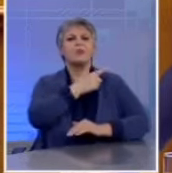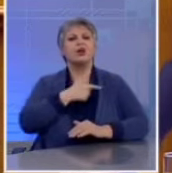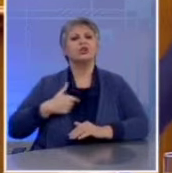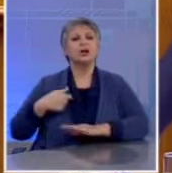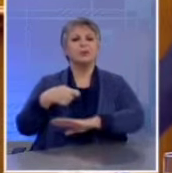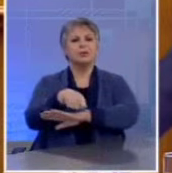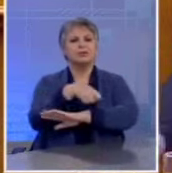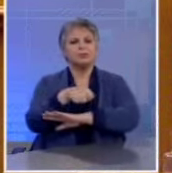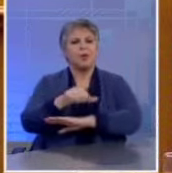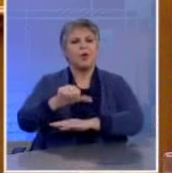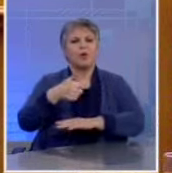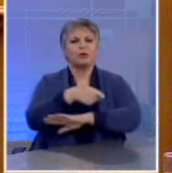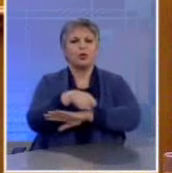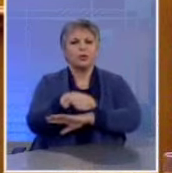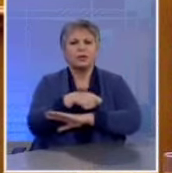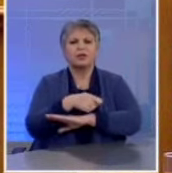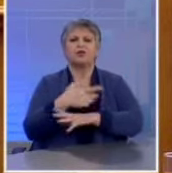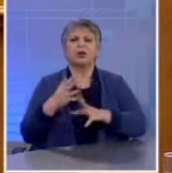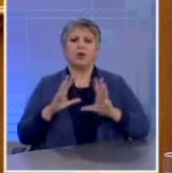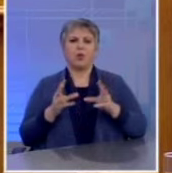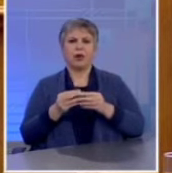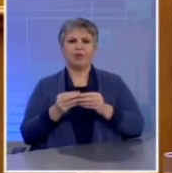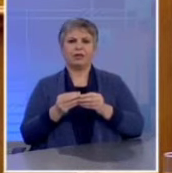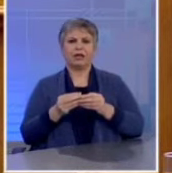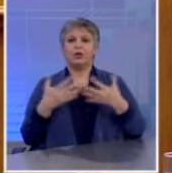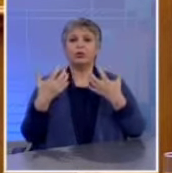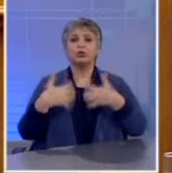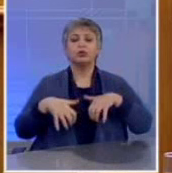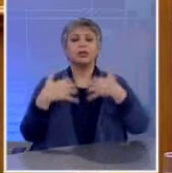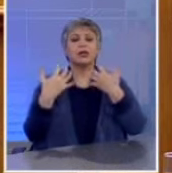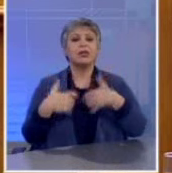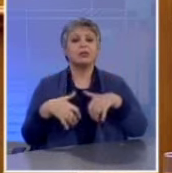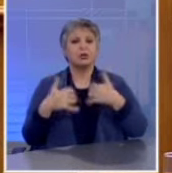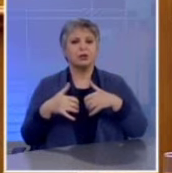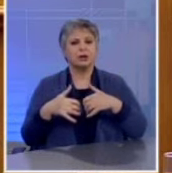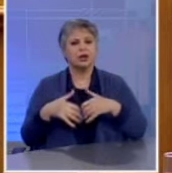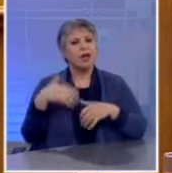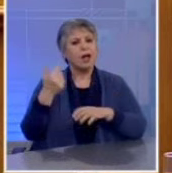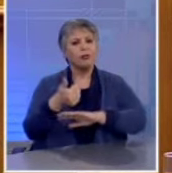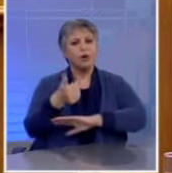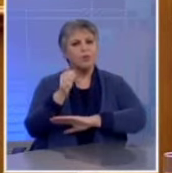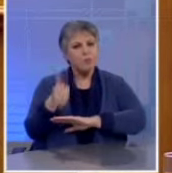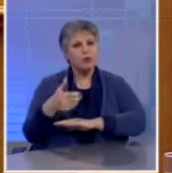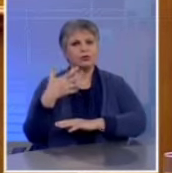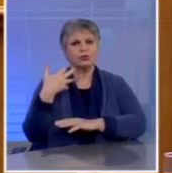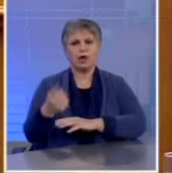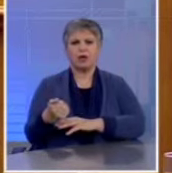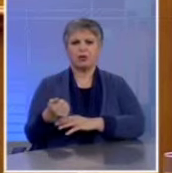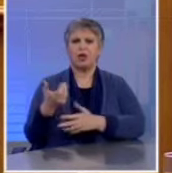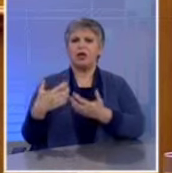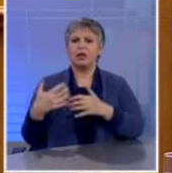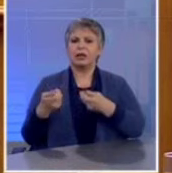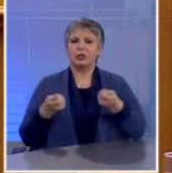Μιλάμε εδώ, κυρίες και κύριοι βουλευτές, για ευθεία παρέμβαση στο αυτοδιοίκητο των δικαστηρίων με